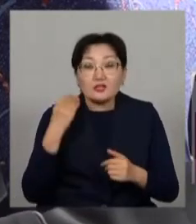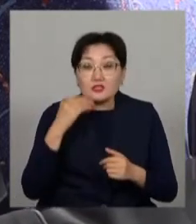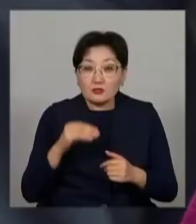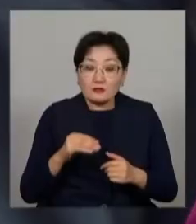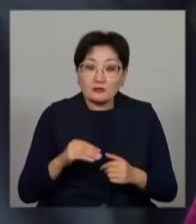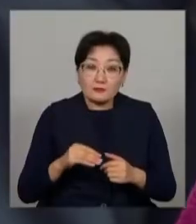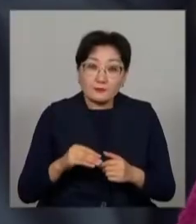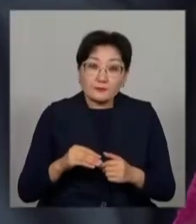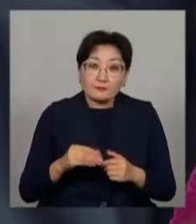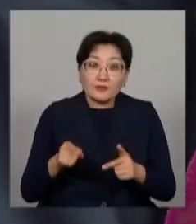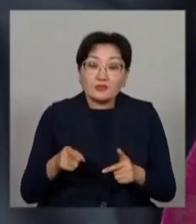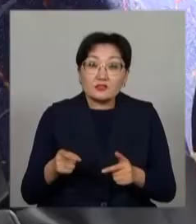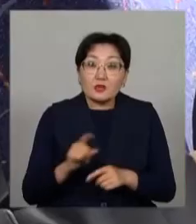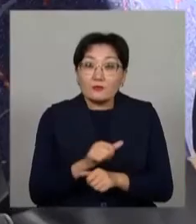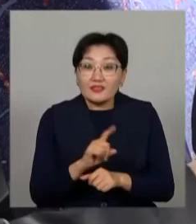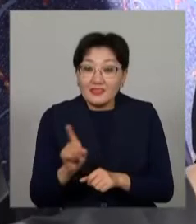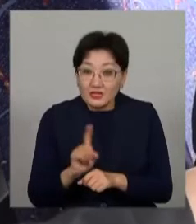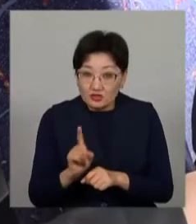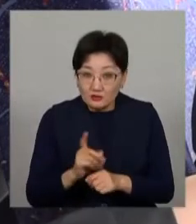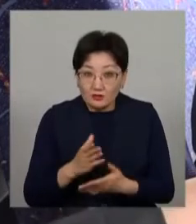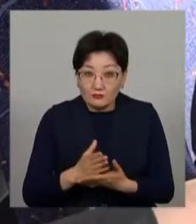сапасы жақсы. Мына қойылған датчиктері бар.